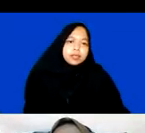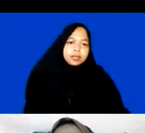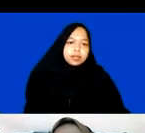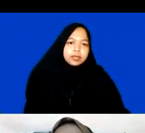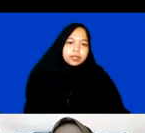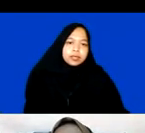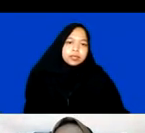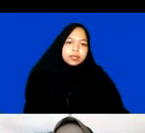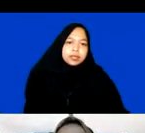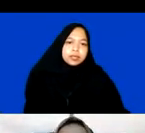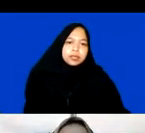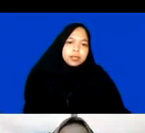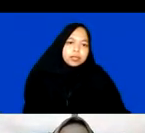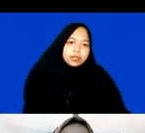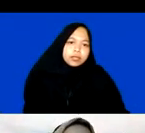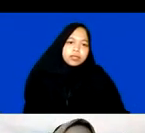Apa namanya?